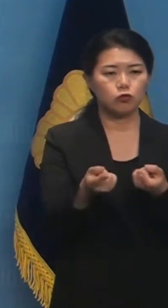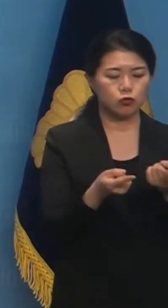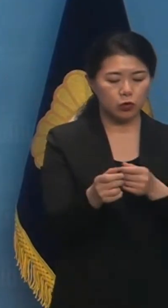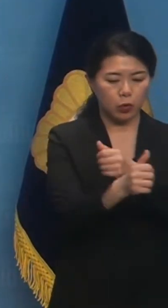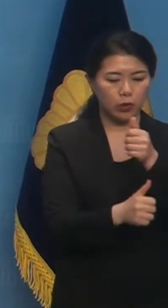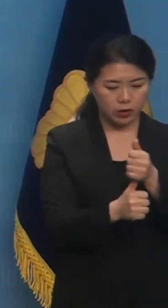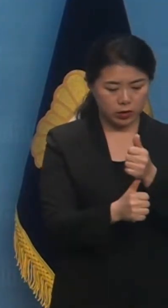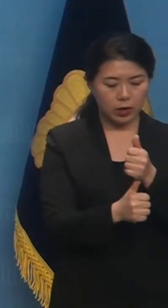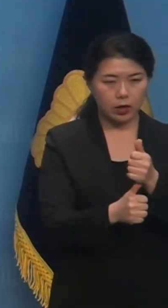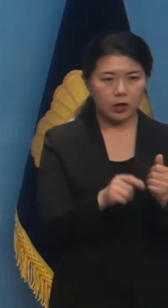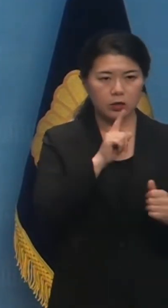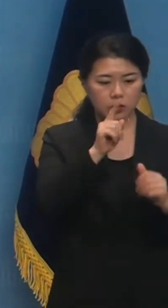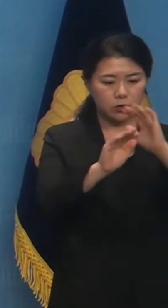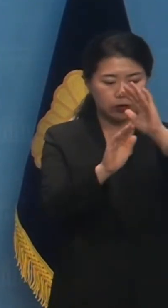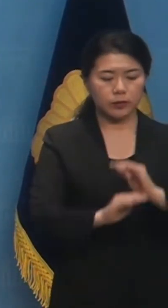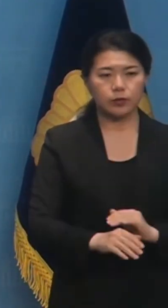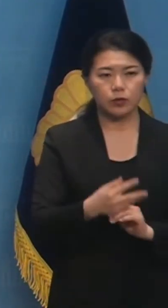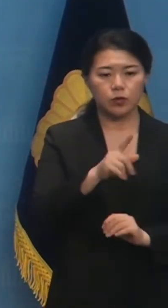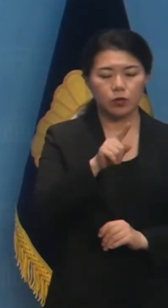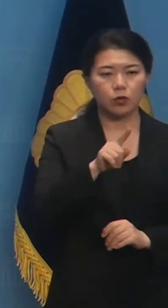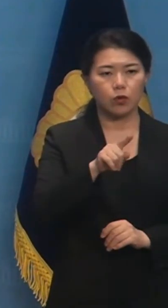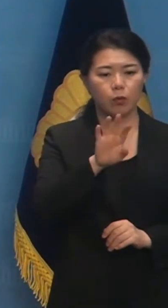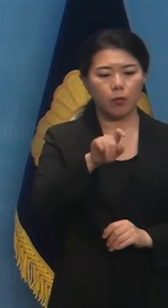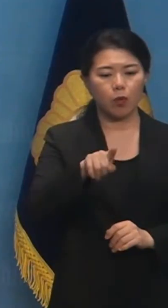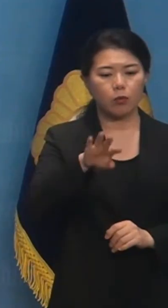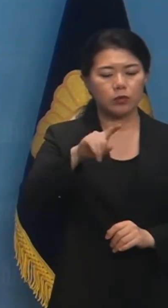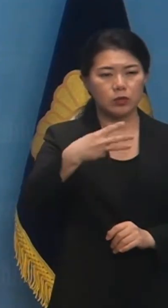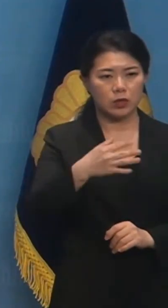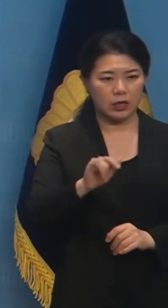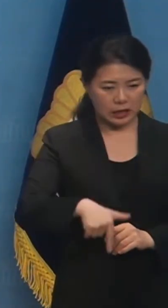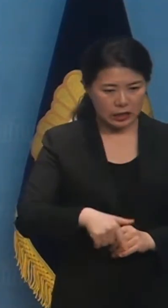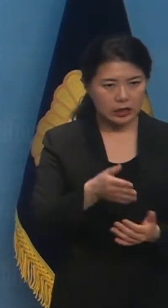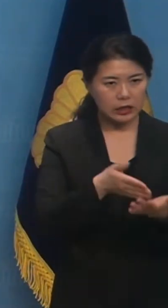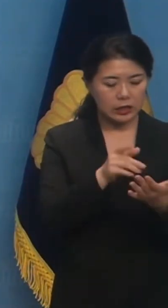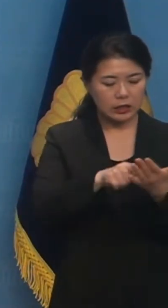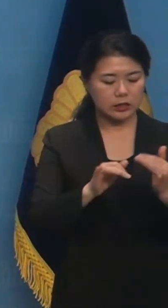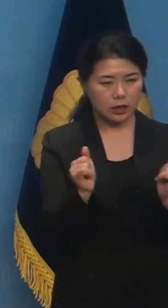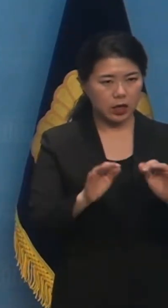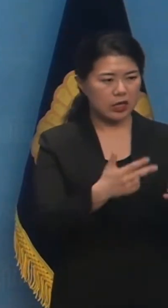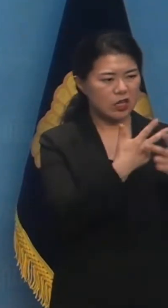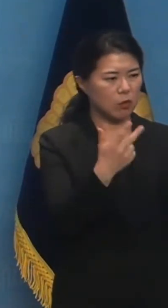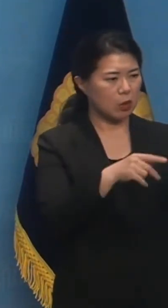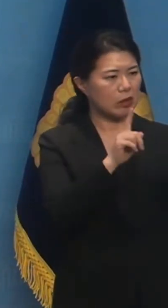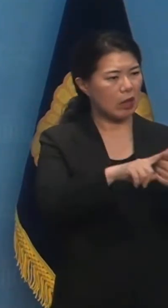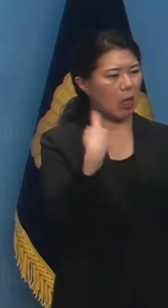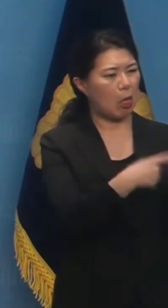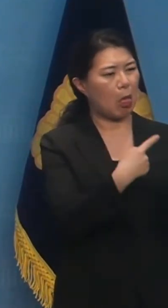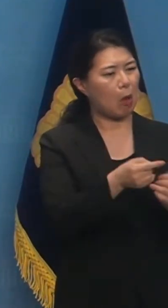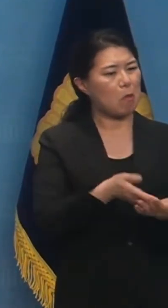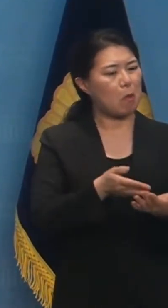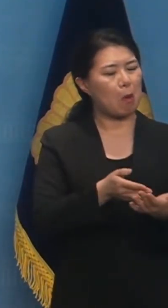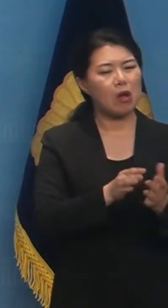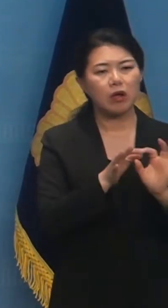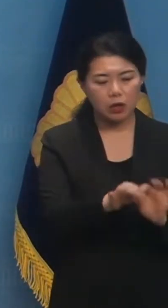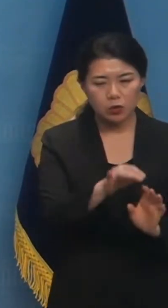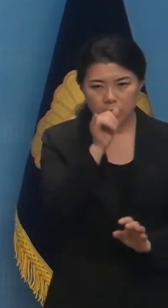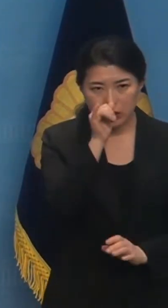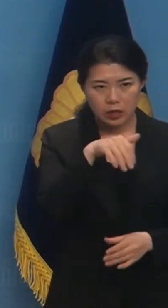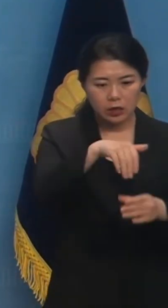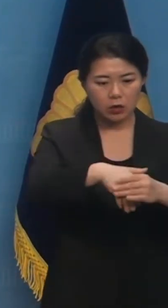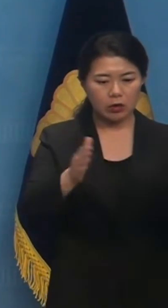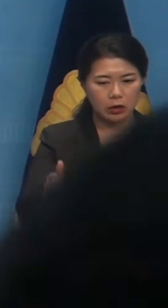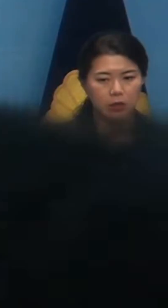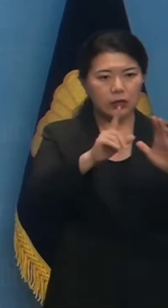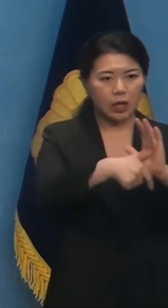드리겠습니다. 더 퍼블릭 소속 한 기자는 지속적으로 이재명 후보에 대한 비방성 보도를 내고 있습니다. 선거